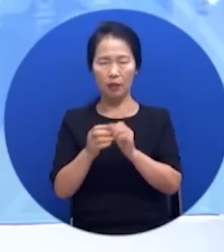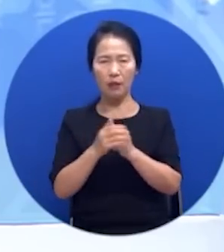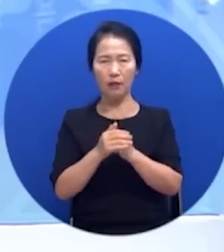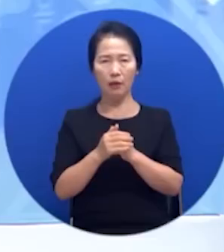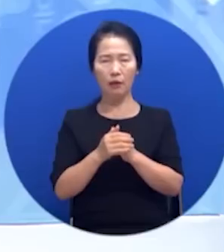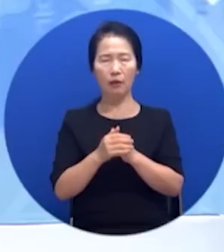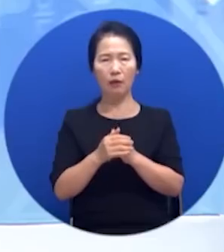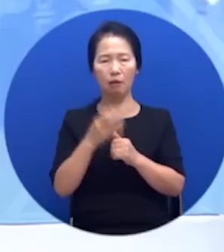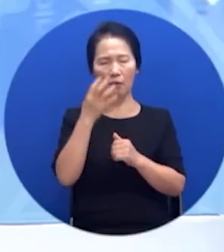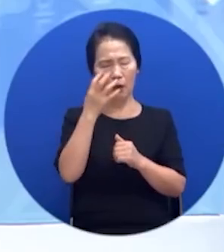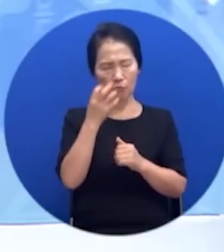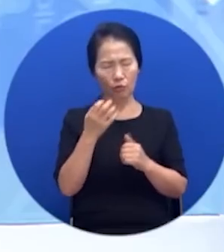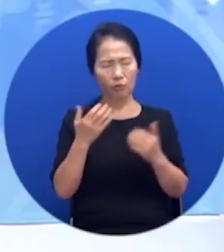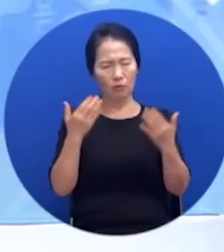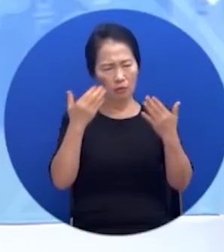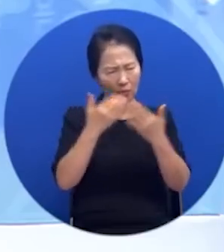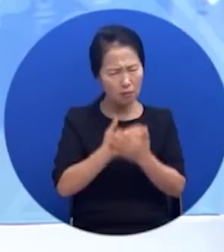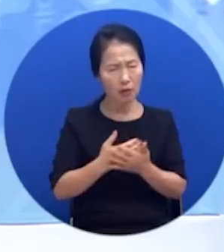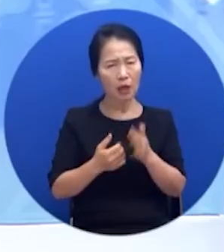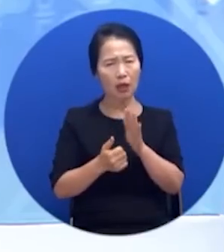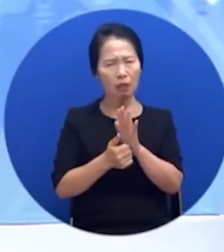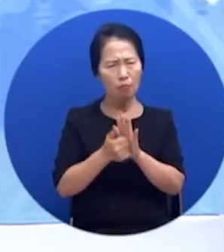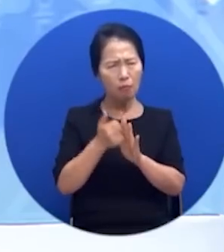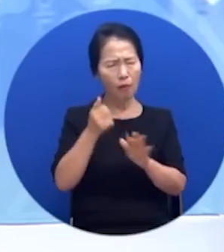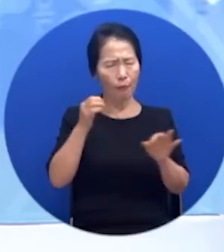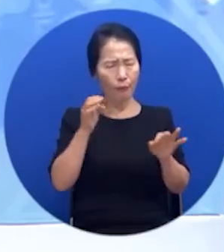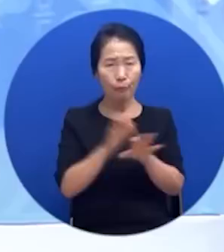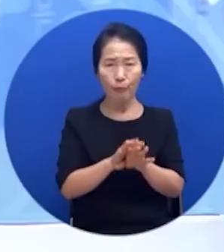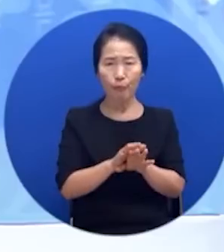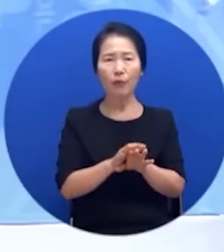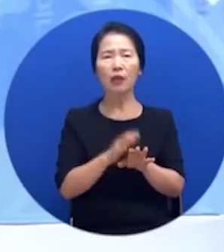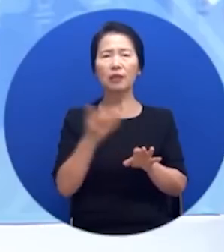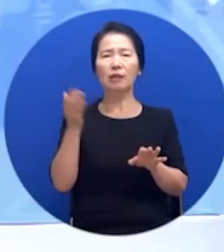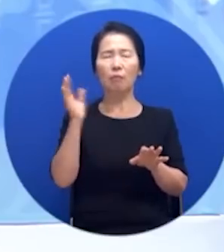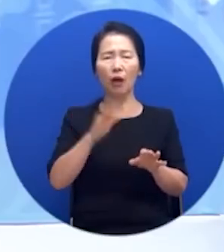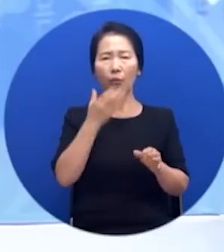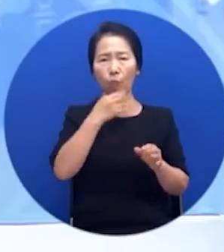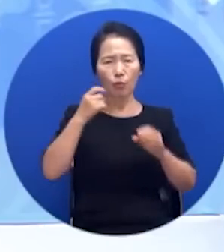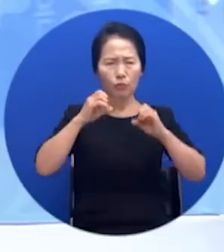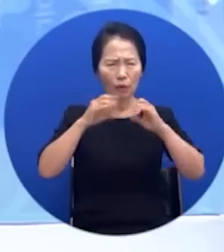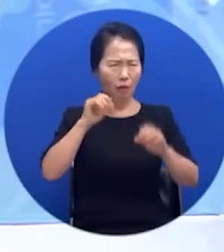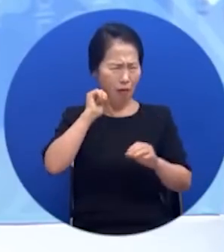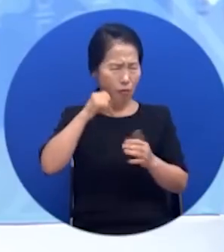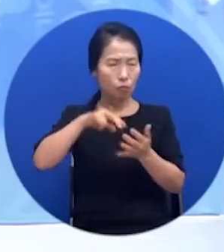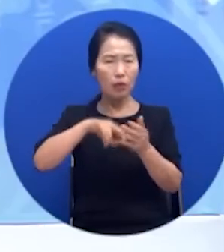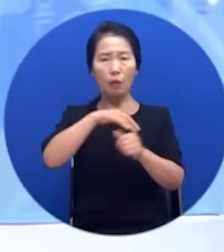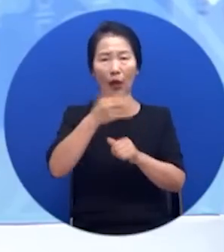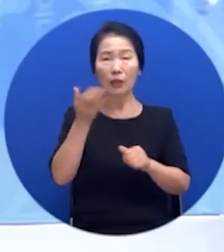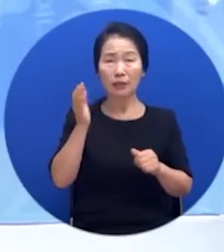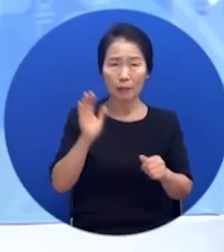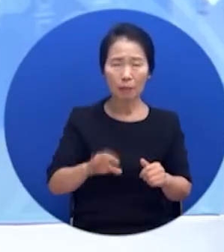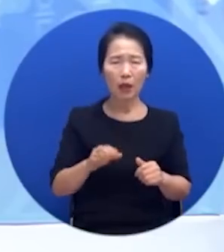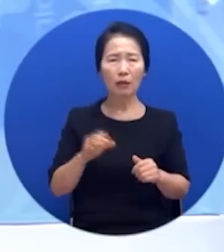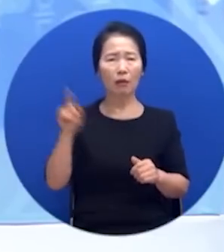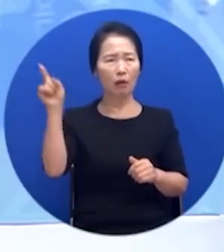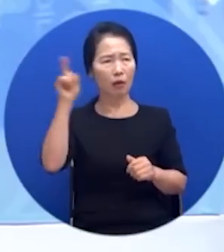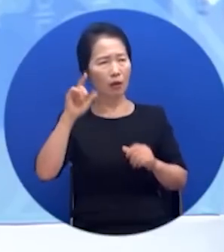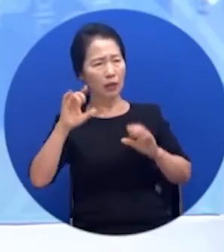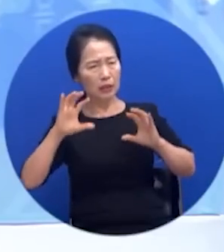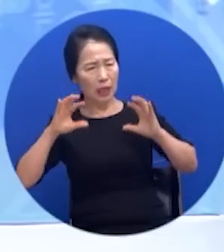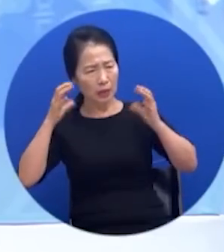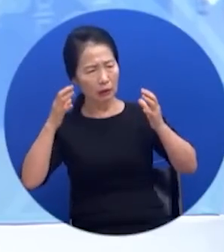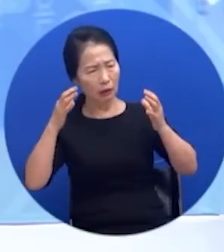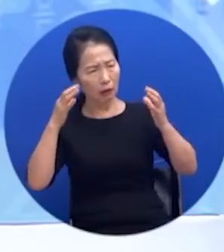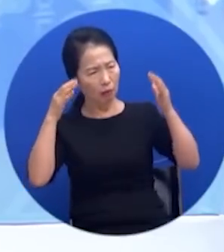암울하고 희망의 빛이 보이지 않았고 복음의 불모지였던 아무도 주목하지 않던